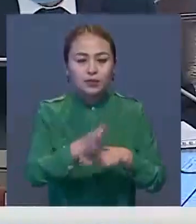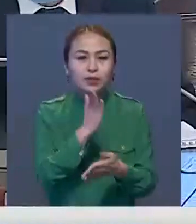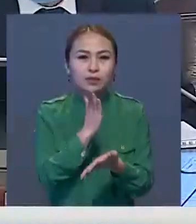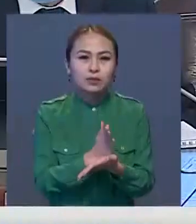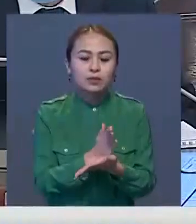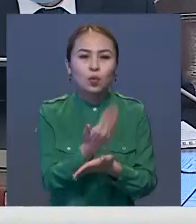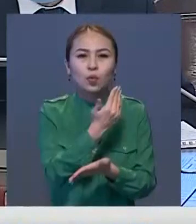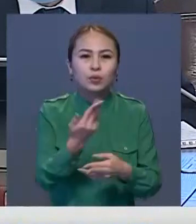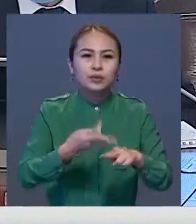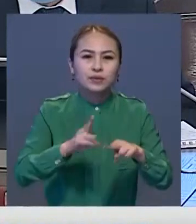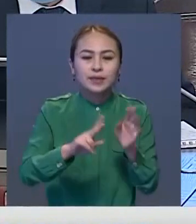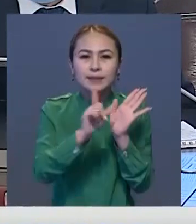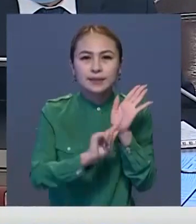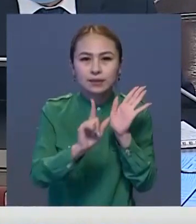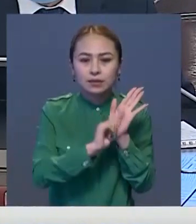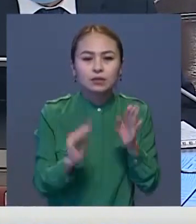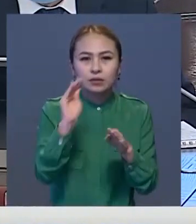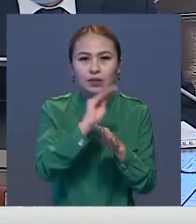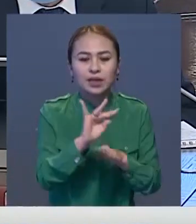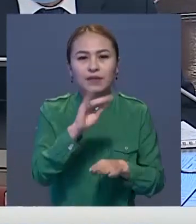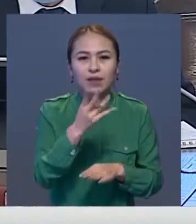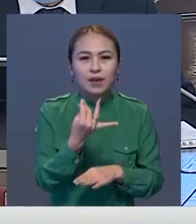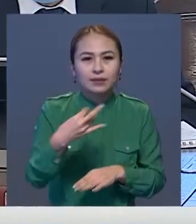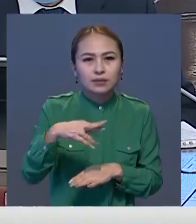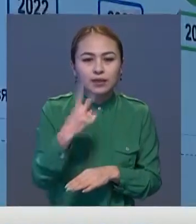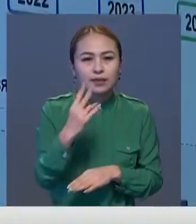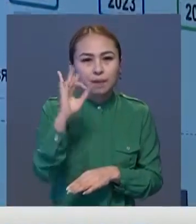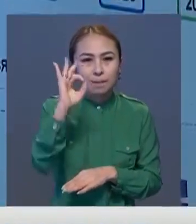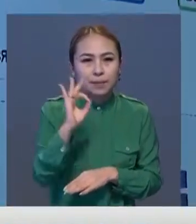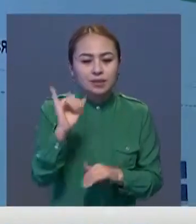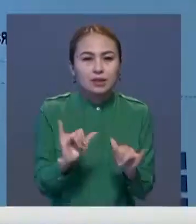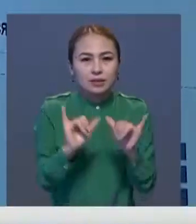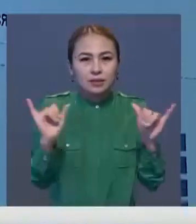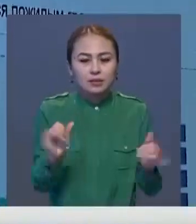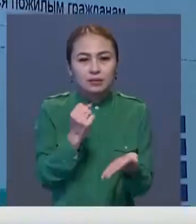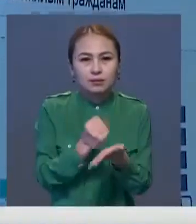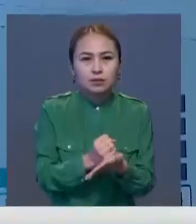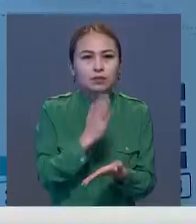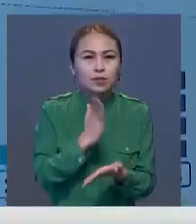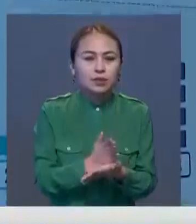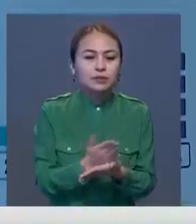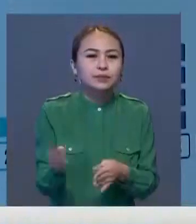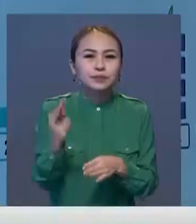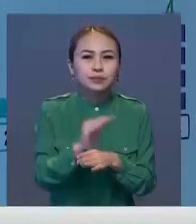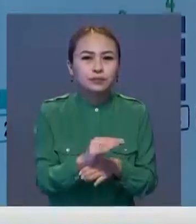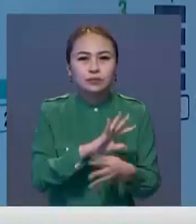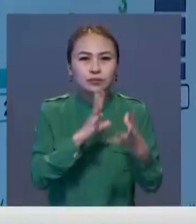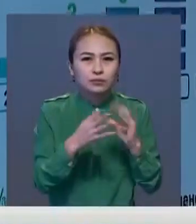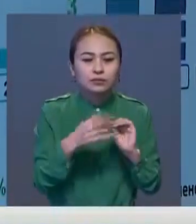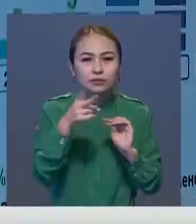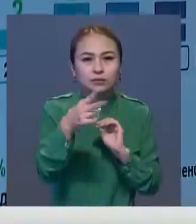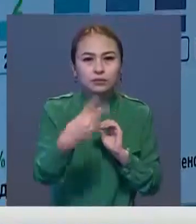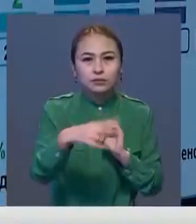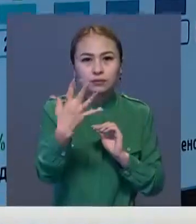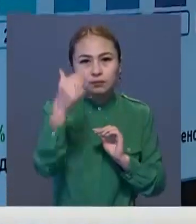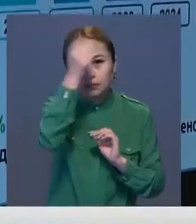етіледі. Ортақ зейнетақылар жыл сайын инфляция деңгейін 2%-ға асырылып, индекстеліп отырады. Нәтижесінде 2025